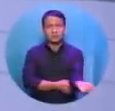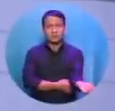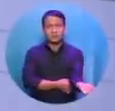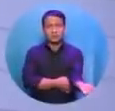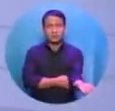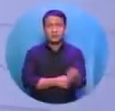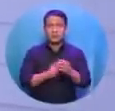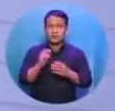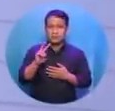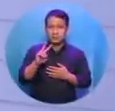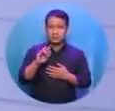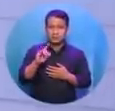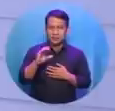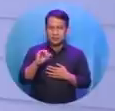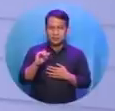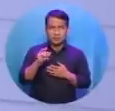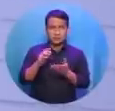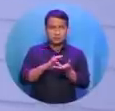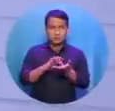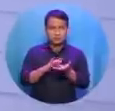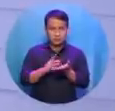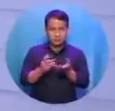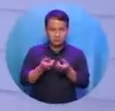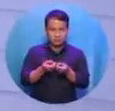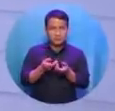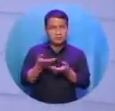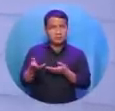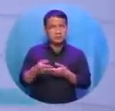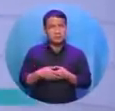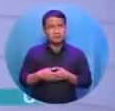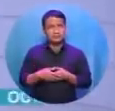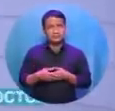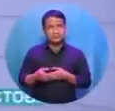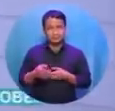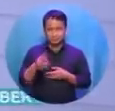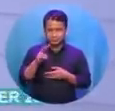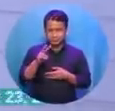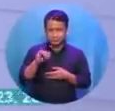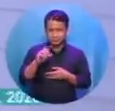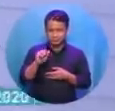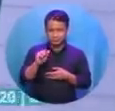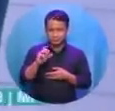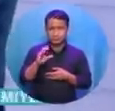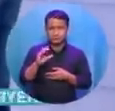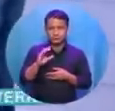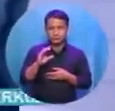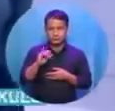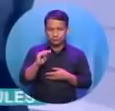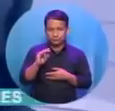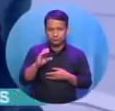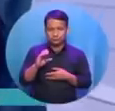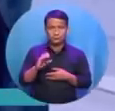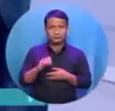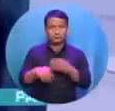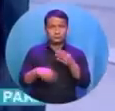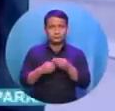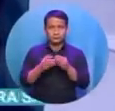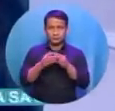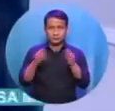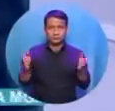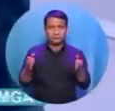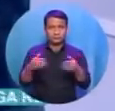Sync. Dahil girls, Vita Sync. Asan yung Vita Sync natin? Okay. Vita Sync. Naku, ang laki